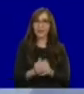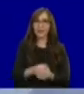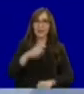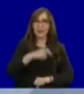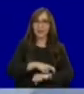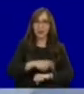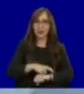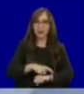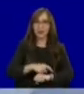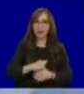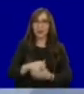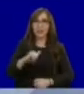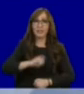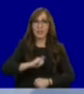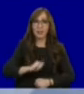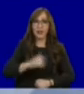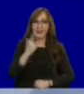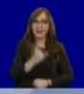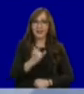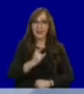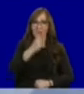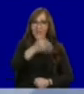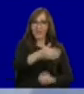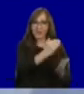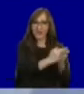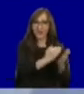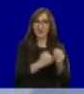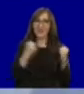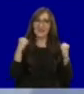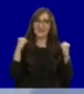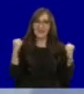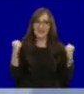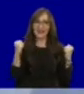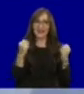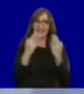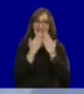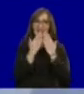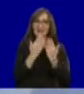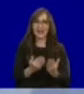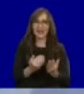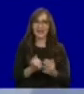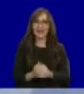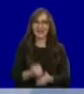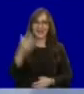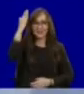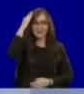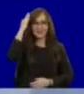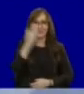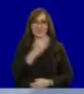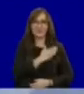bersama menjaga protokol kesehatan dan disiplin. Terima kasih. Wassalamualaikum warahmatullahi wabarakatuh.